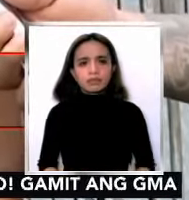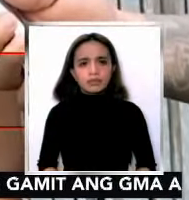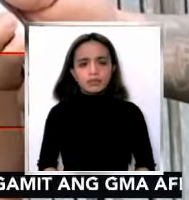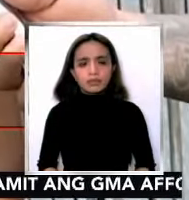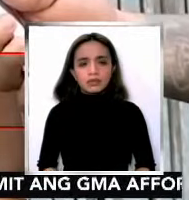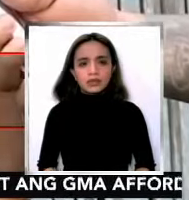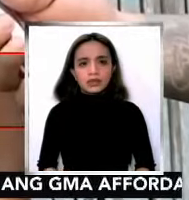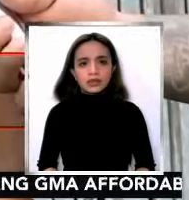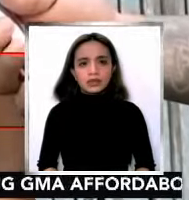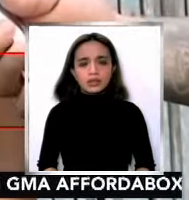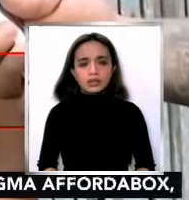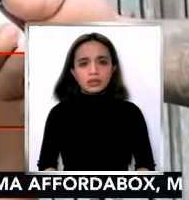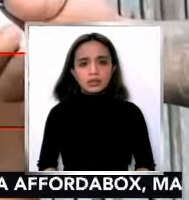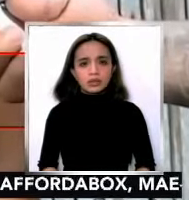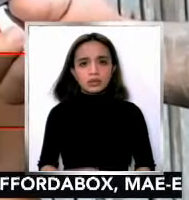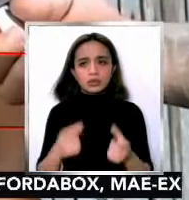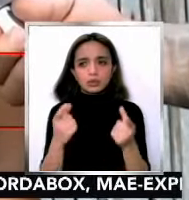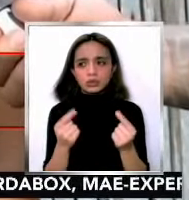iyahang kuan niya to